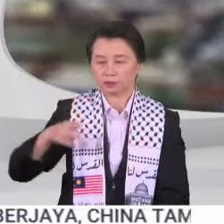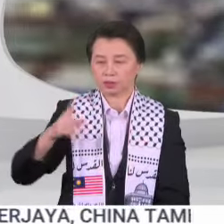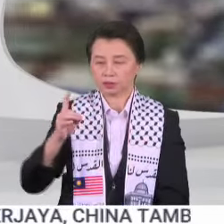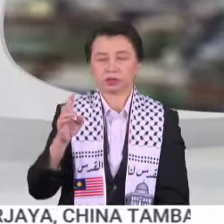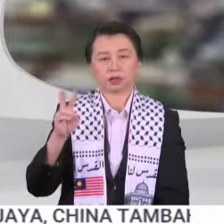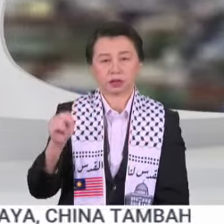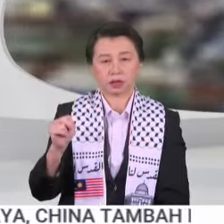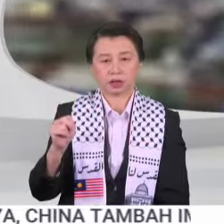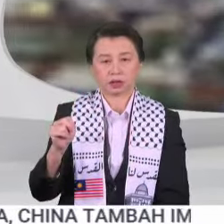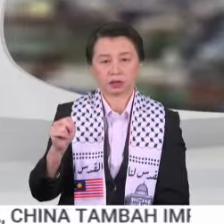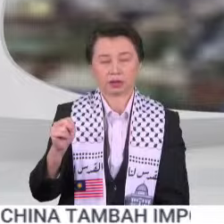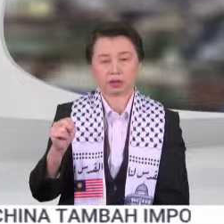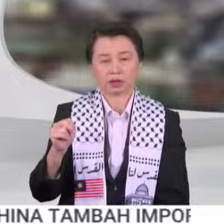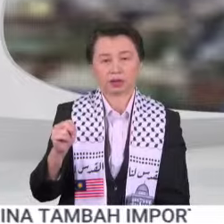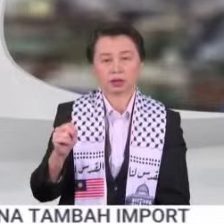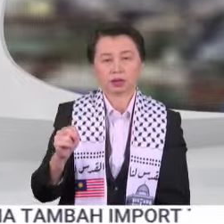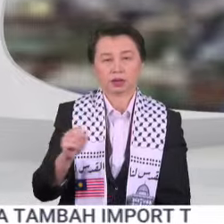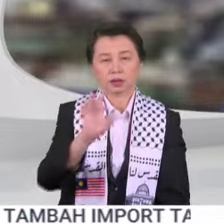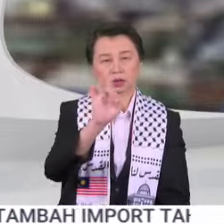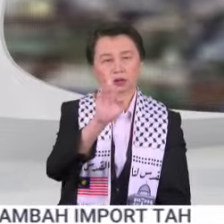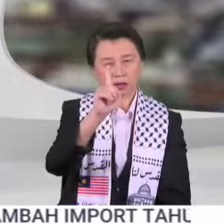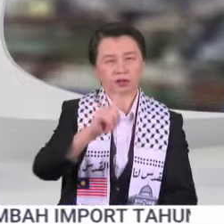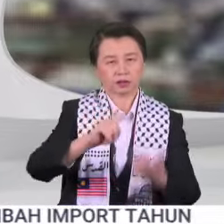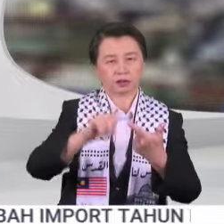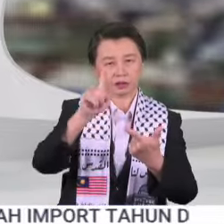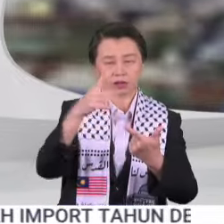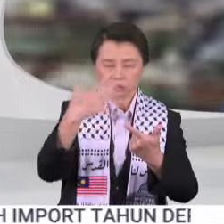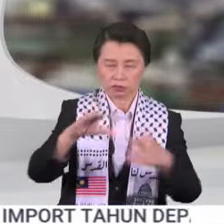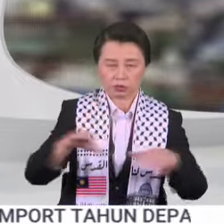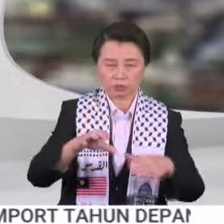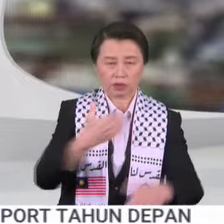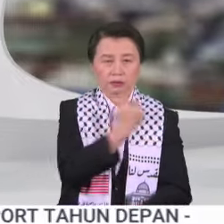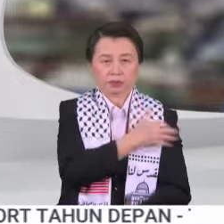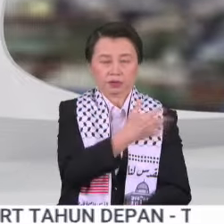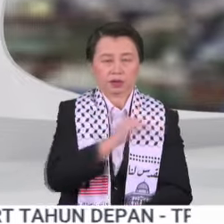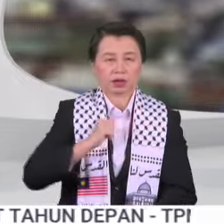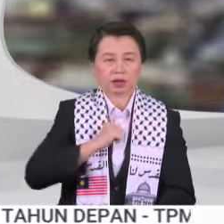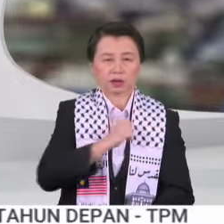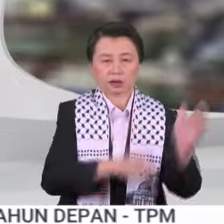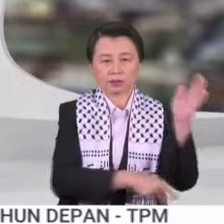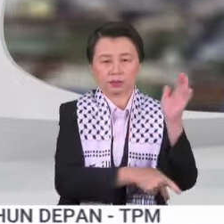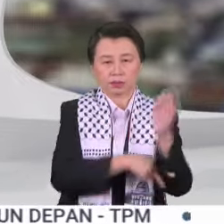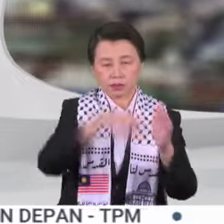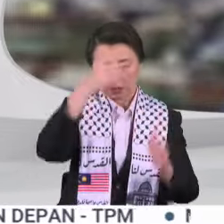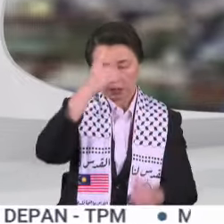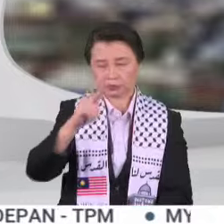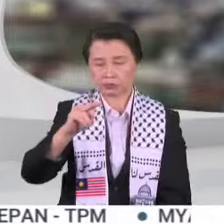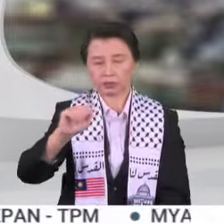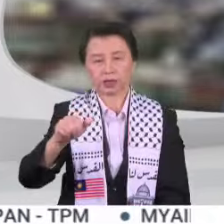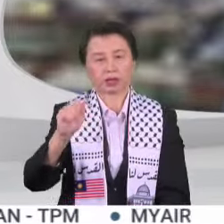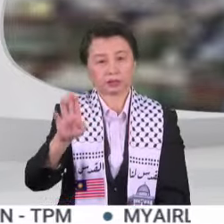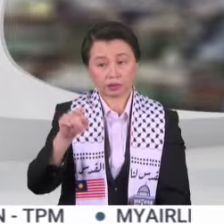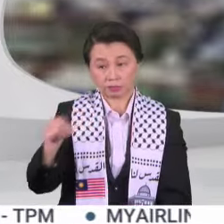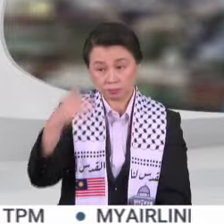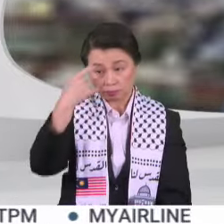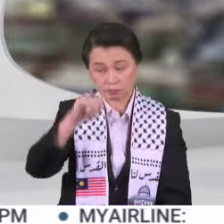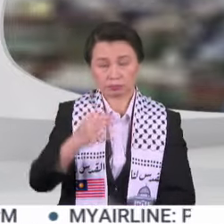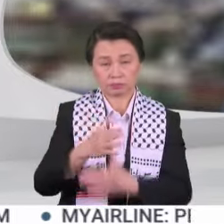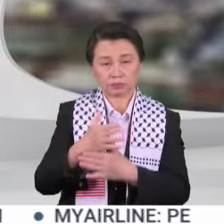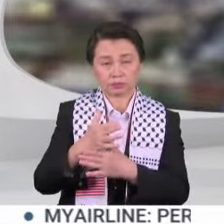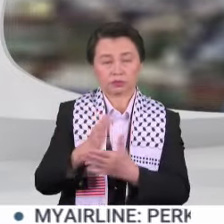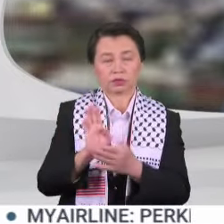Negeri dan Kos Sara Hidup KPDN, satu lagi inisiatif dilakukan bekas Ahli Parlimen Jerantut Dato' Ahmad Nazlah Idris selaku penaung Kongsi